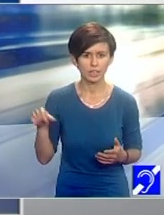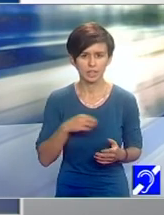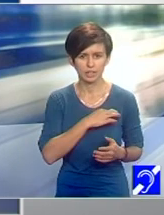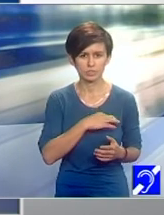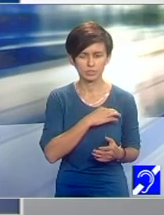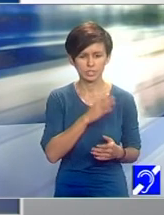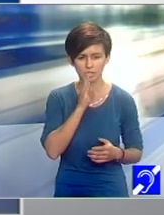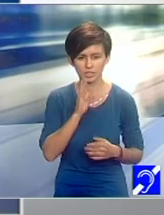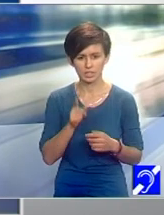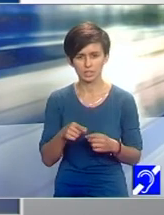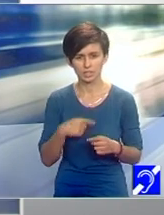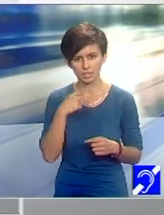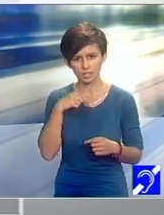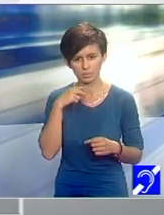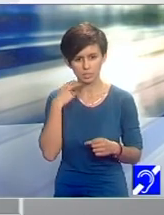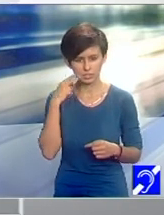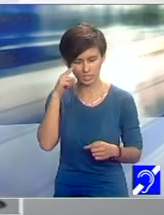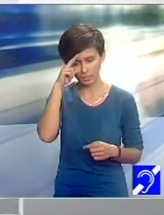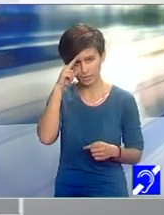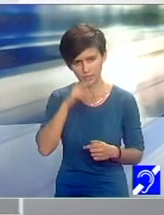la linia germană.